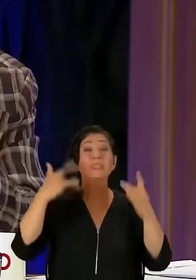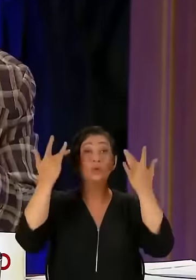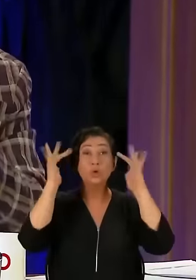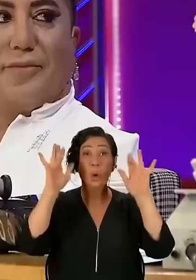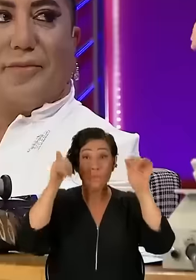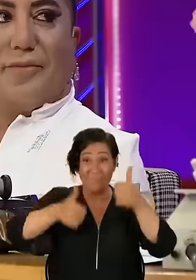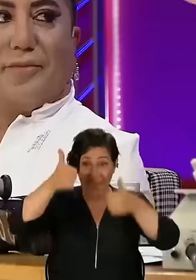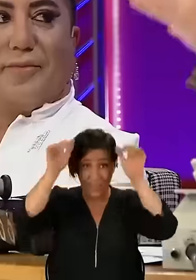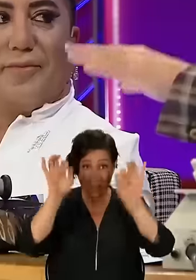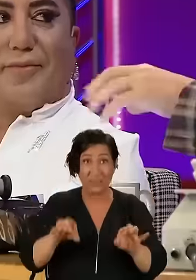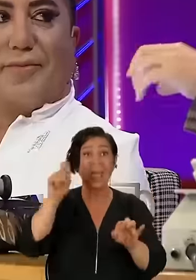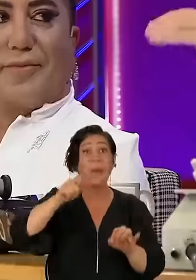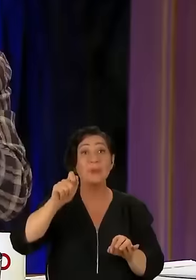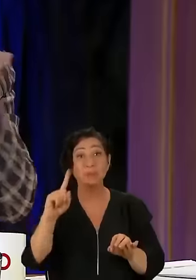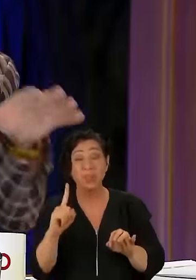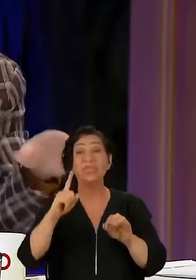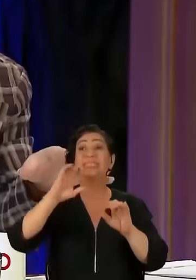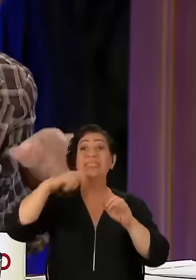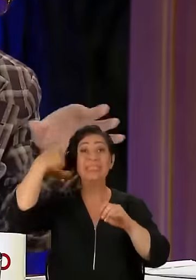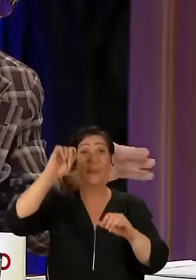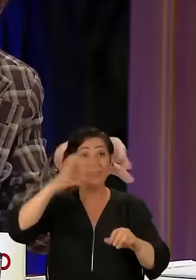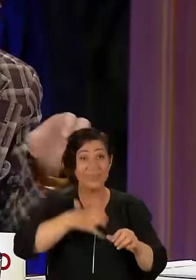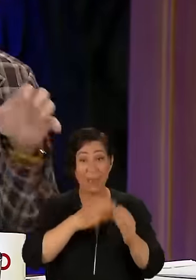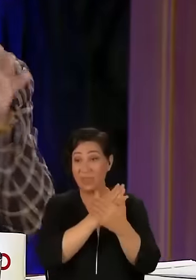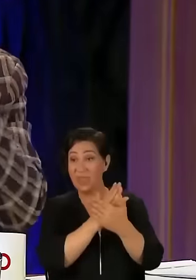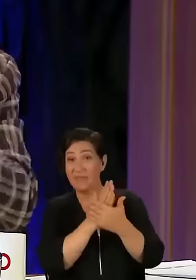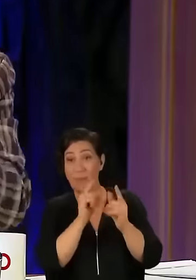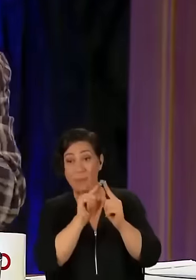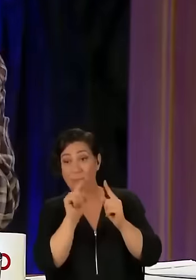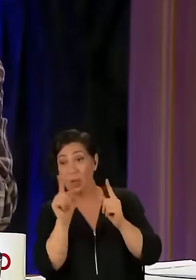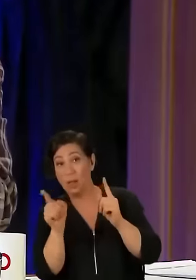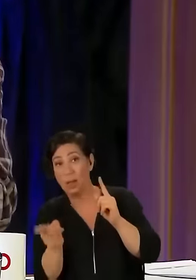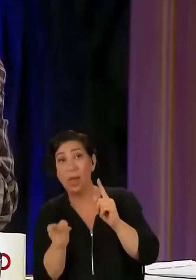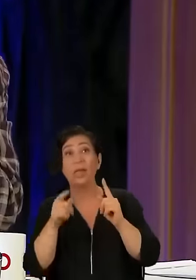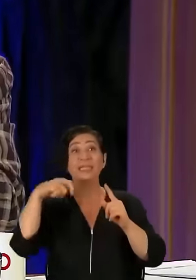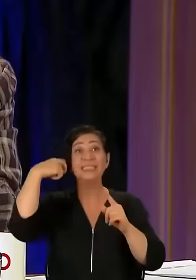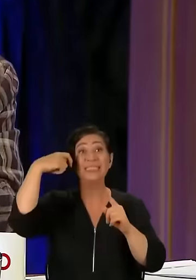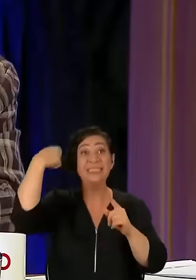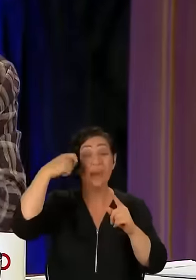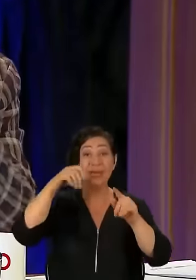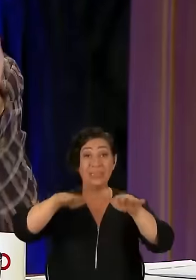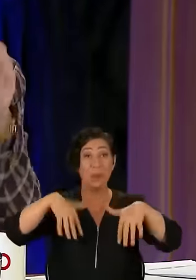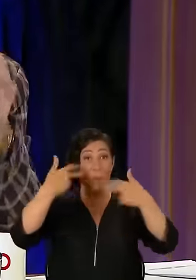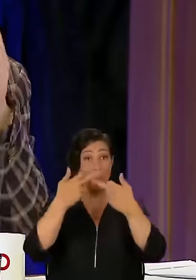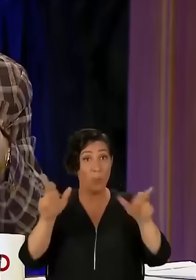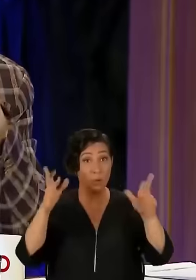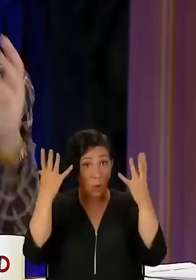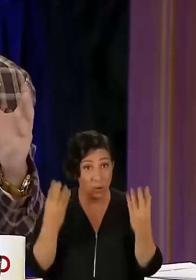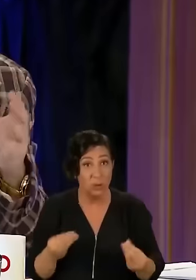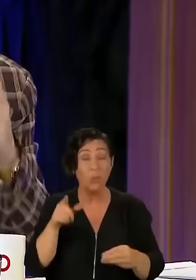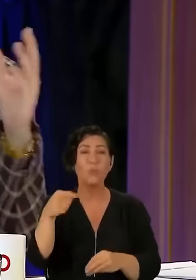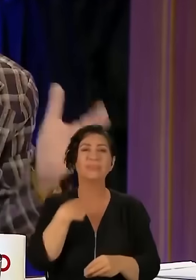Bakanlığı'ndan başlayarak ve yapımcılardan ve sinema sahiplerinden devam ederek eğer sinema salonlarımızı boş bırakırsak bu